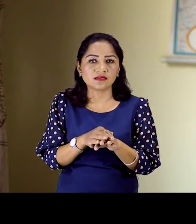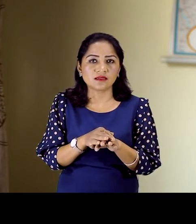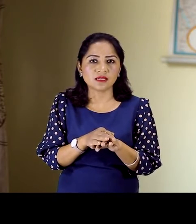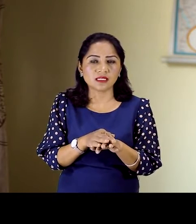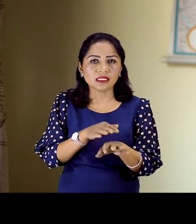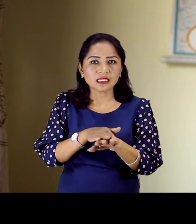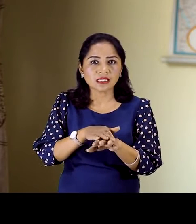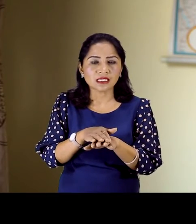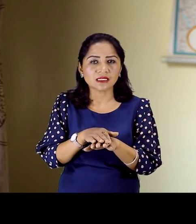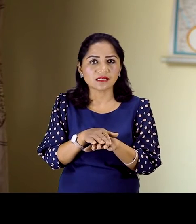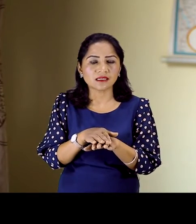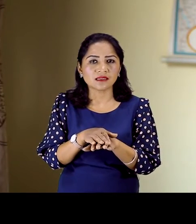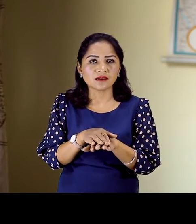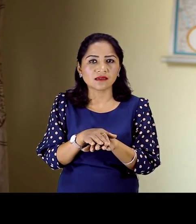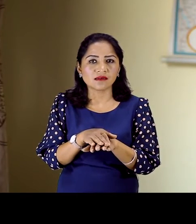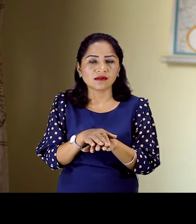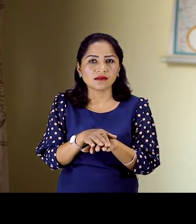तरह मा